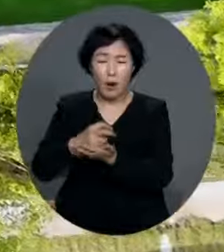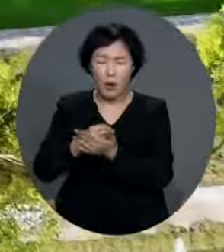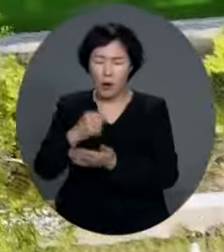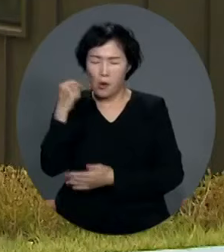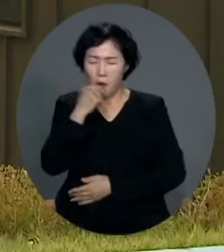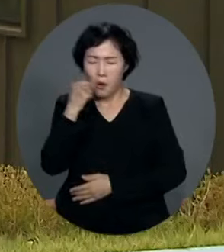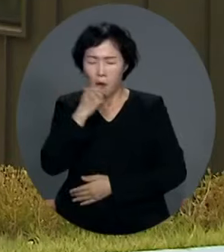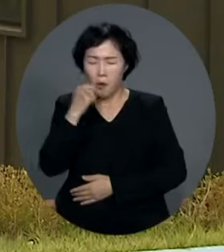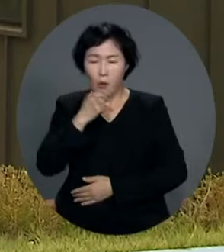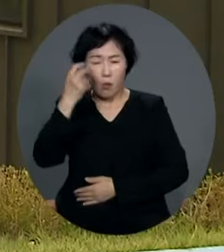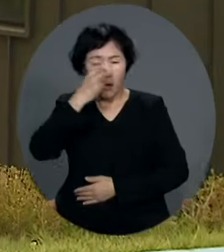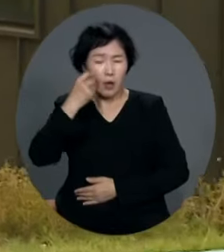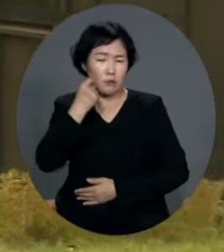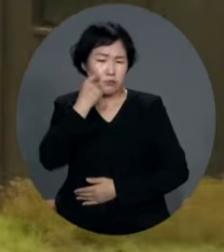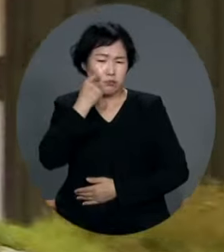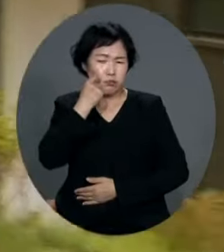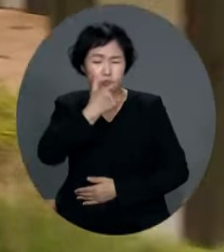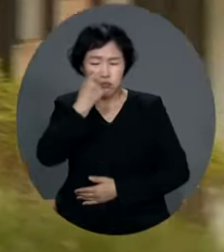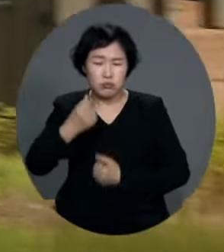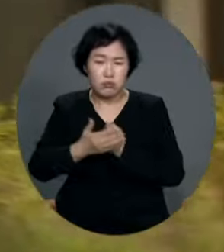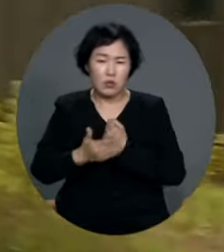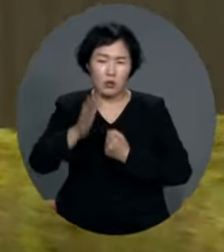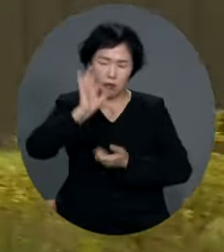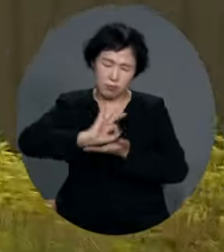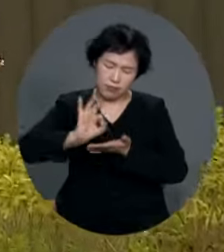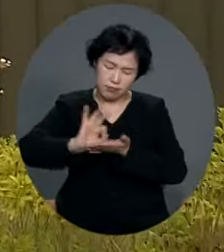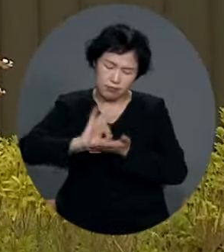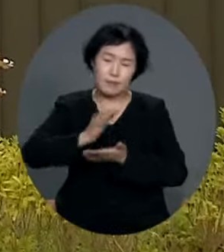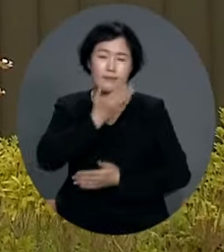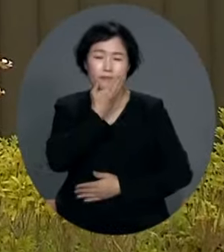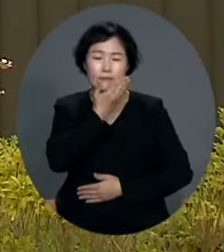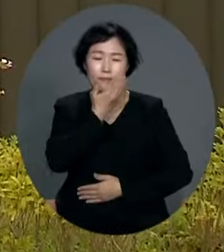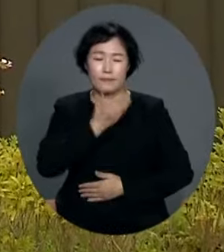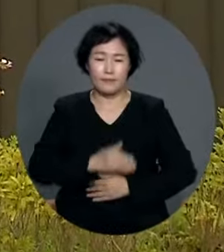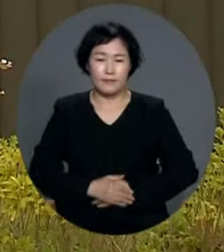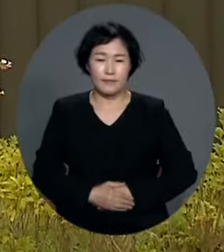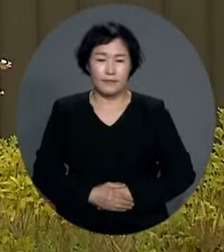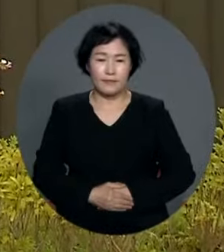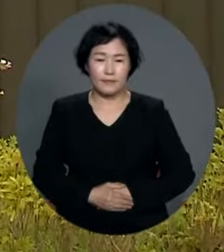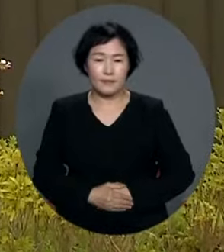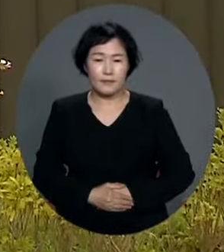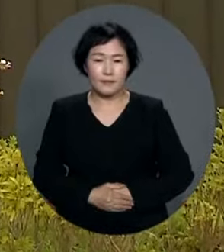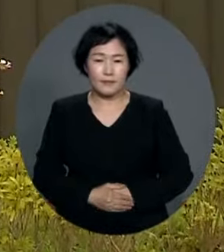파악하지 못해 소중한 혈세만 낭비되고 있습니다. MBC 뉴스 변예주입니다.